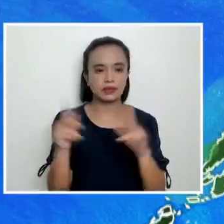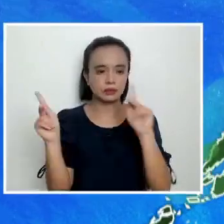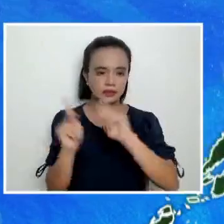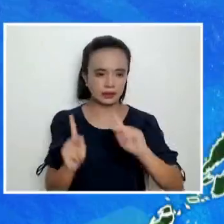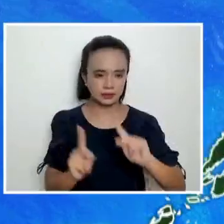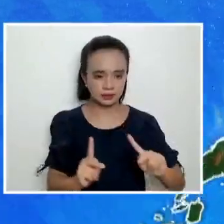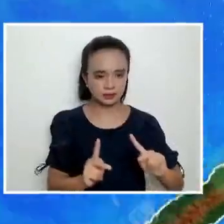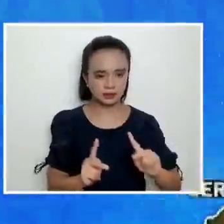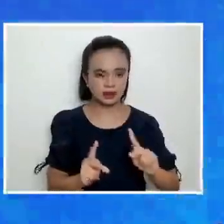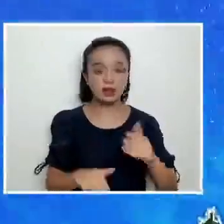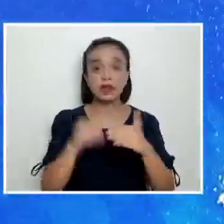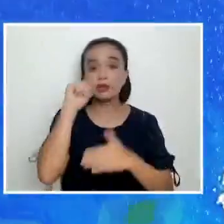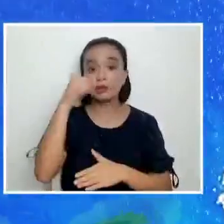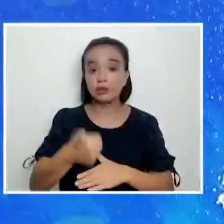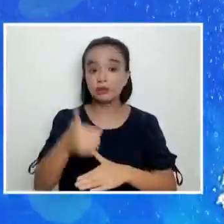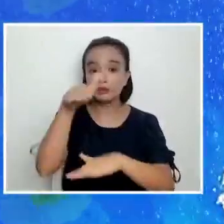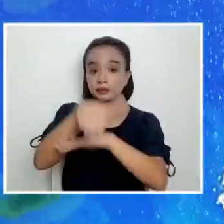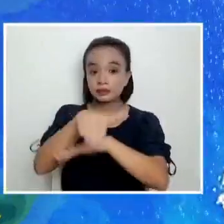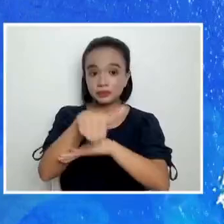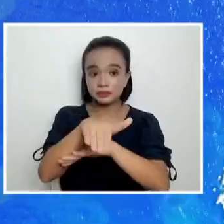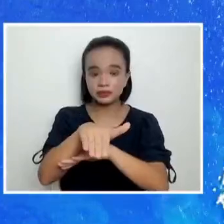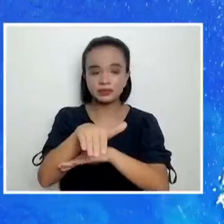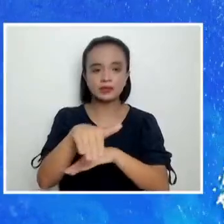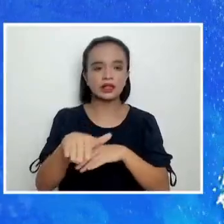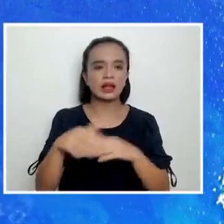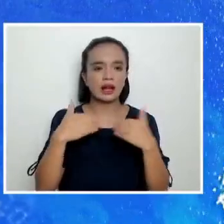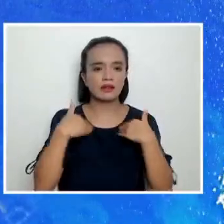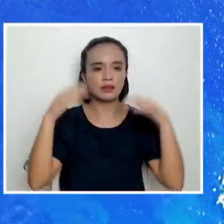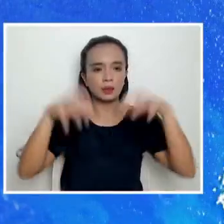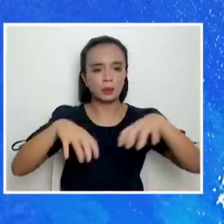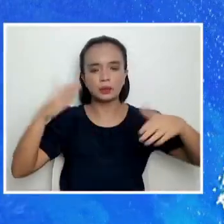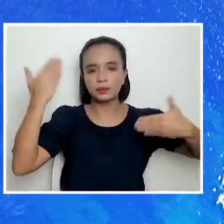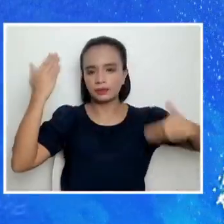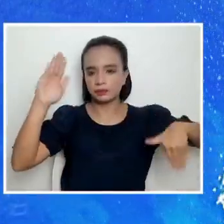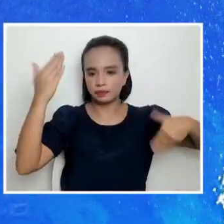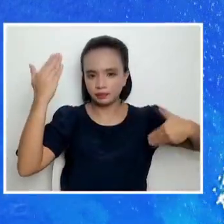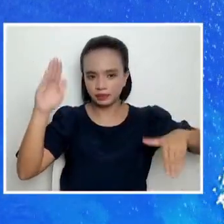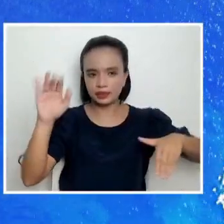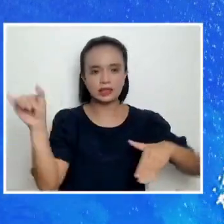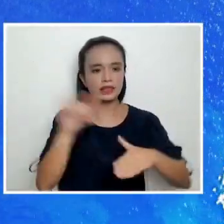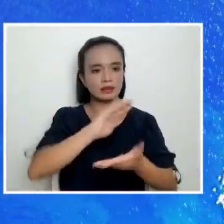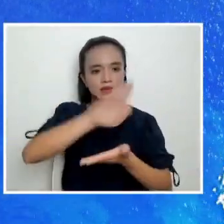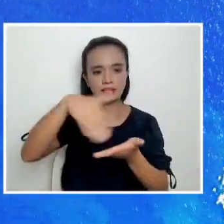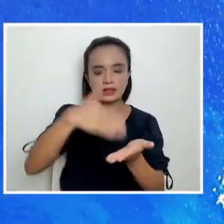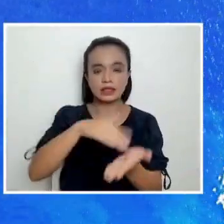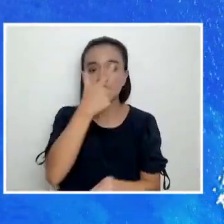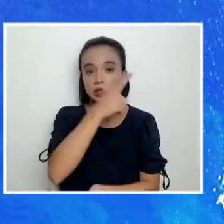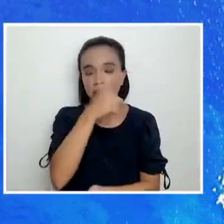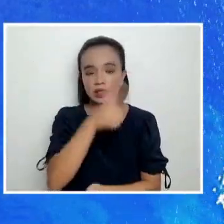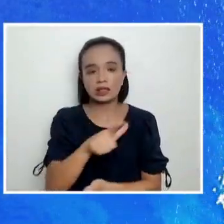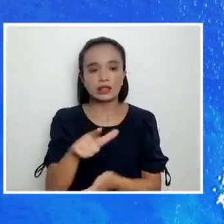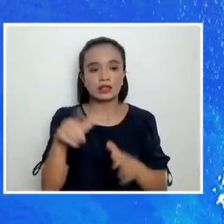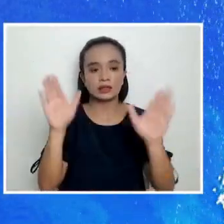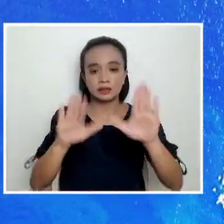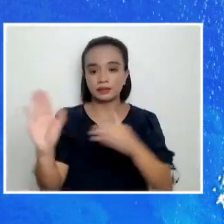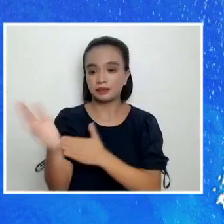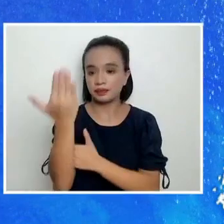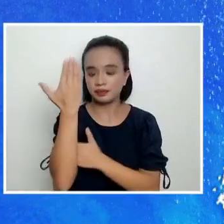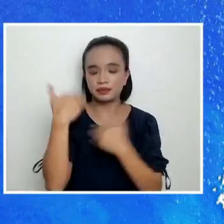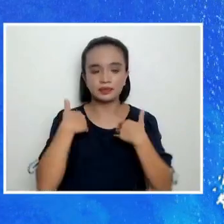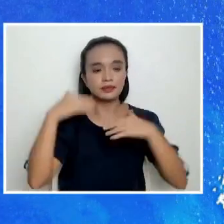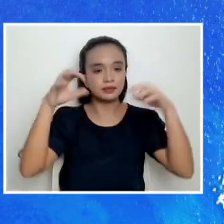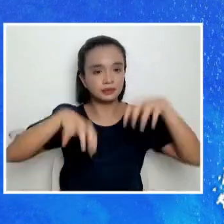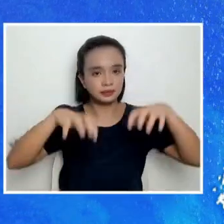Sa Luzon, bukas ng hapon hanggang gabi meron pong mga pag-ulan sa Cordillera maging sa may Central Luzon. Linggo naman ng umaga may mga pag-ulan sa